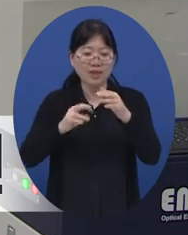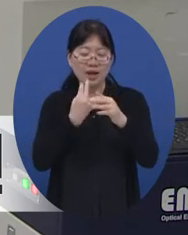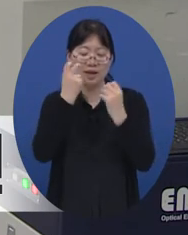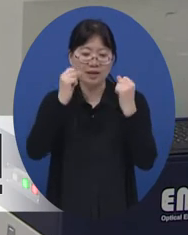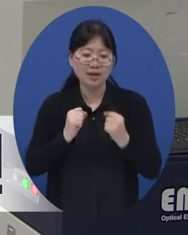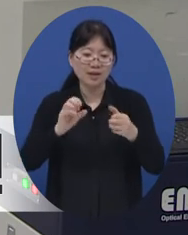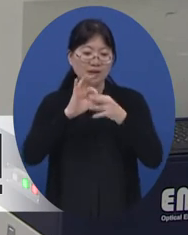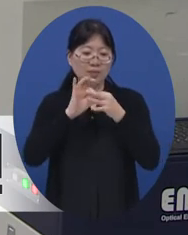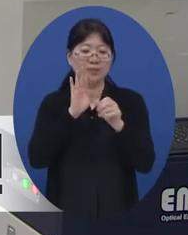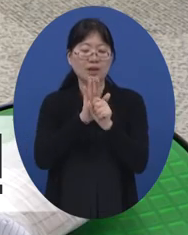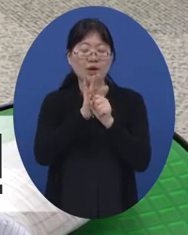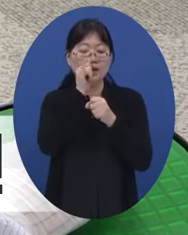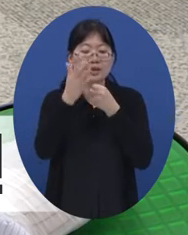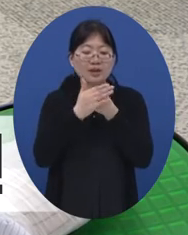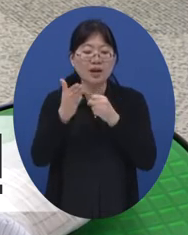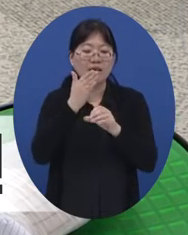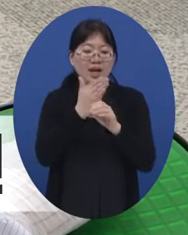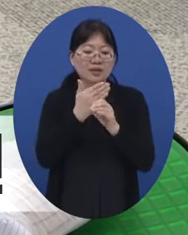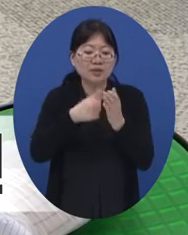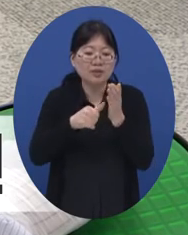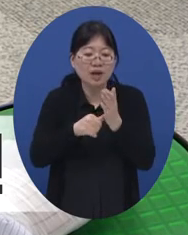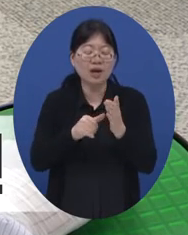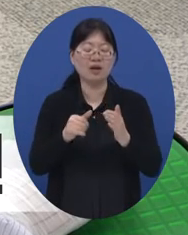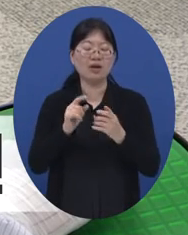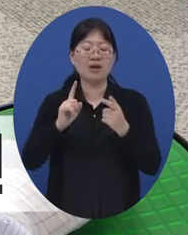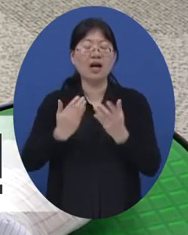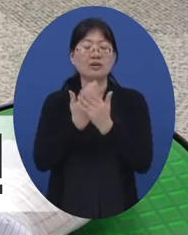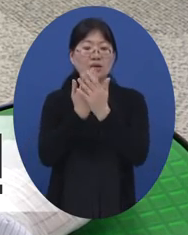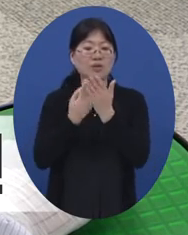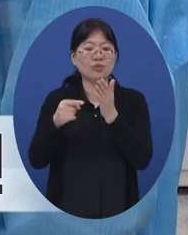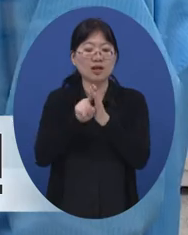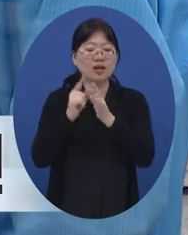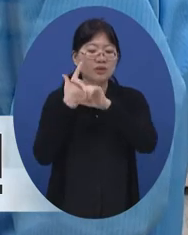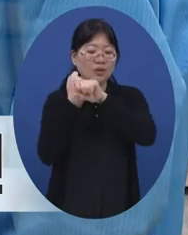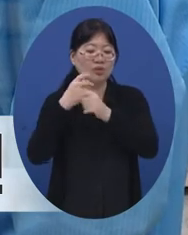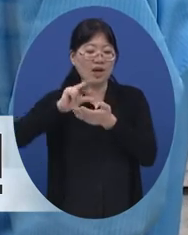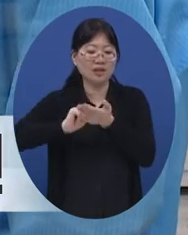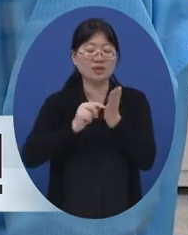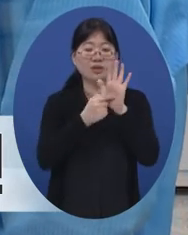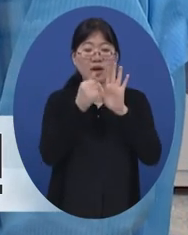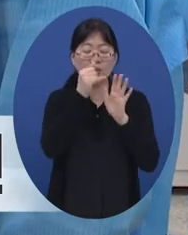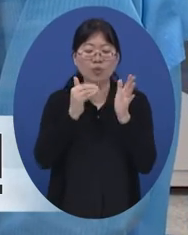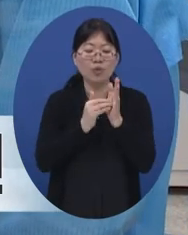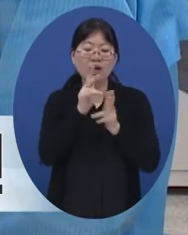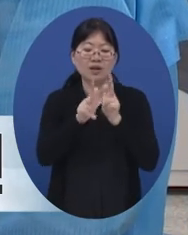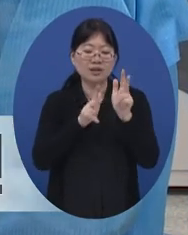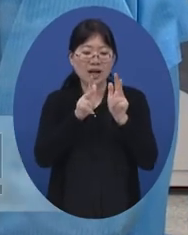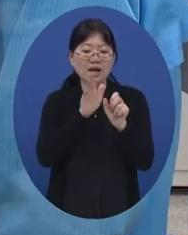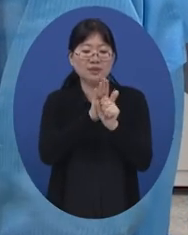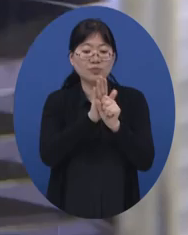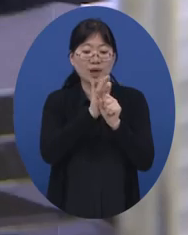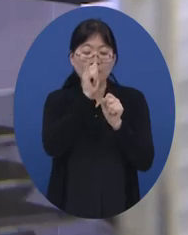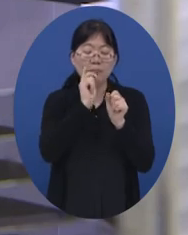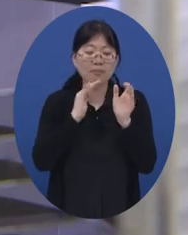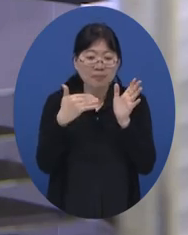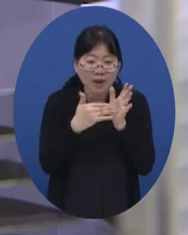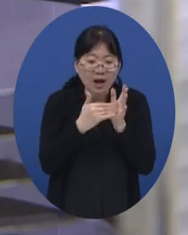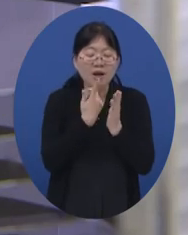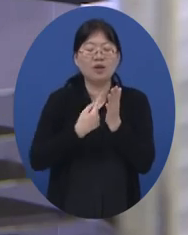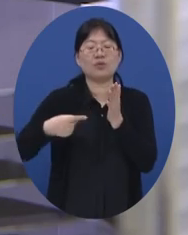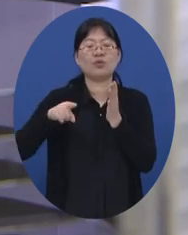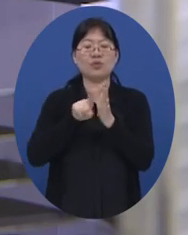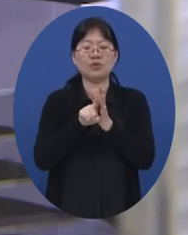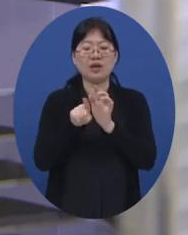상생협력 체계를 구축해 핵심 소재부품장비 산업 국산화를 위한 연구과제를 도출하고 사업화까지 지원합니다. 이를